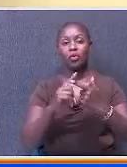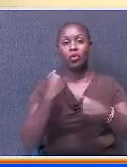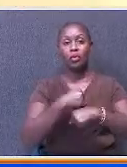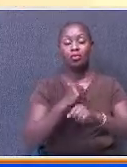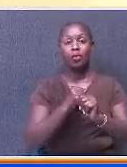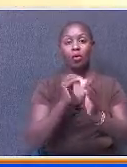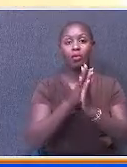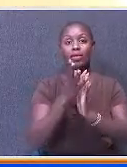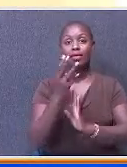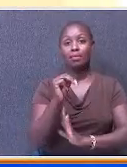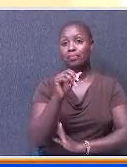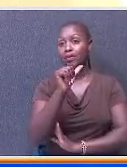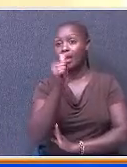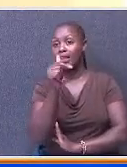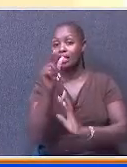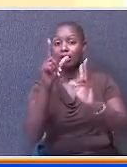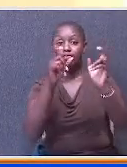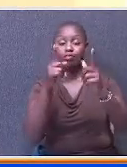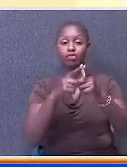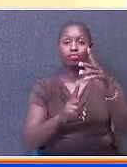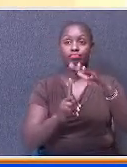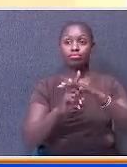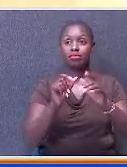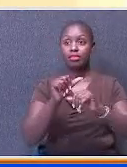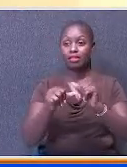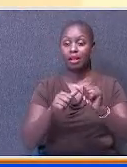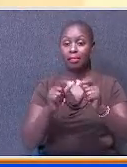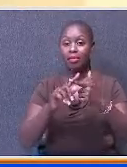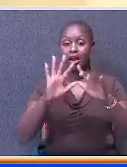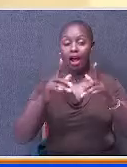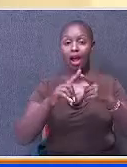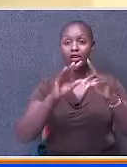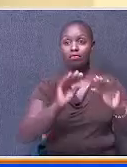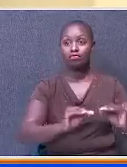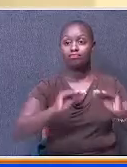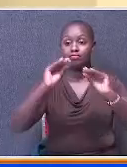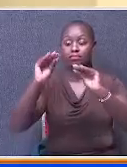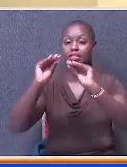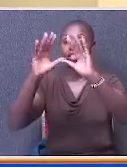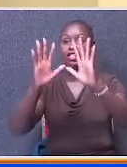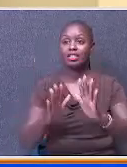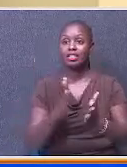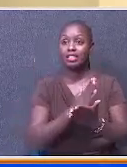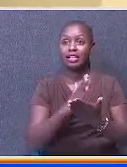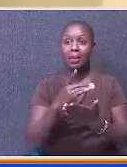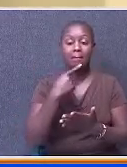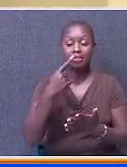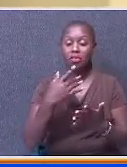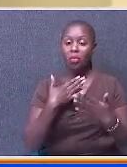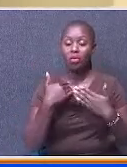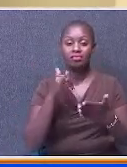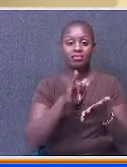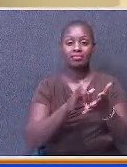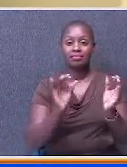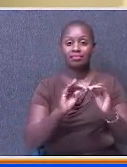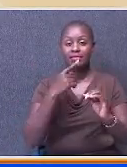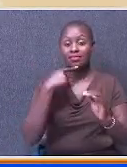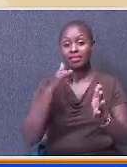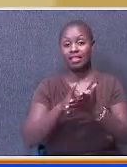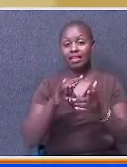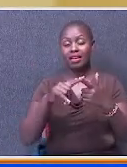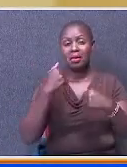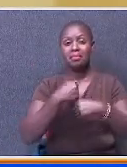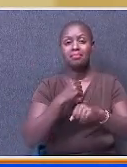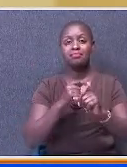lingine lililojitokeza kwenye vikao hivyo ni kuhusu uhamisho wa walimu, wengi wakipinga hatua hiyo wakisema inawahangaisha